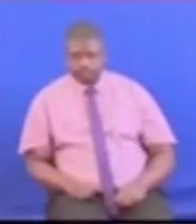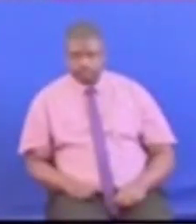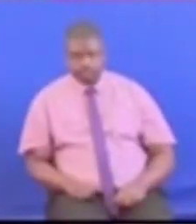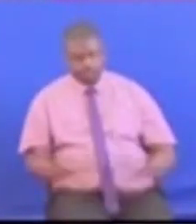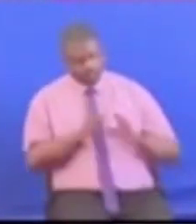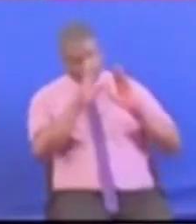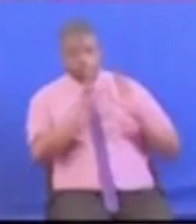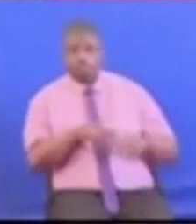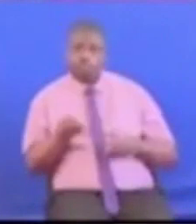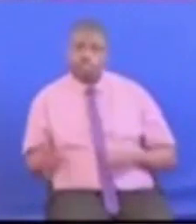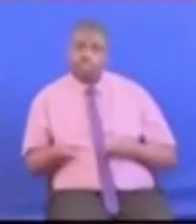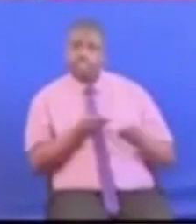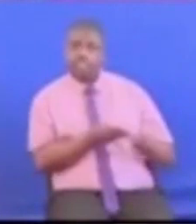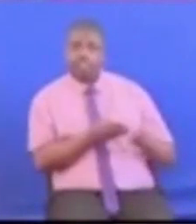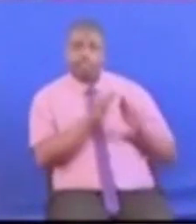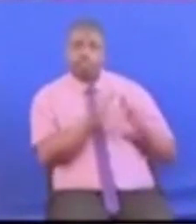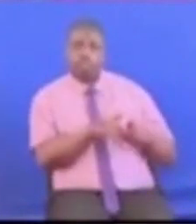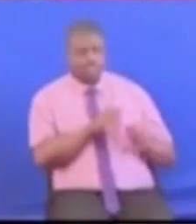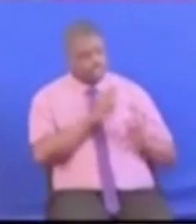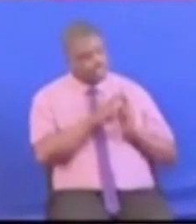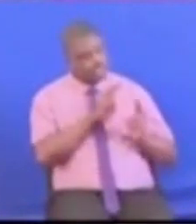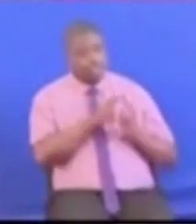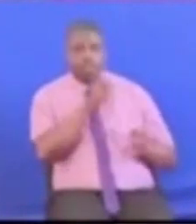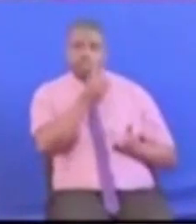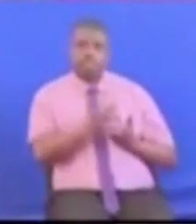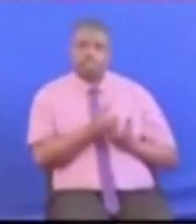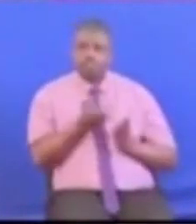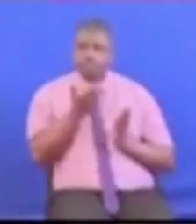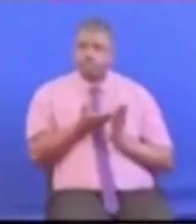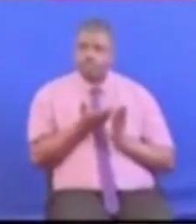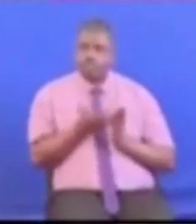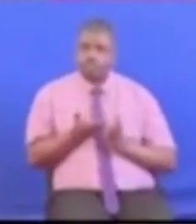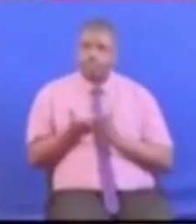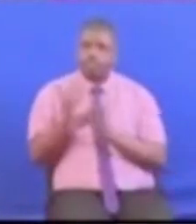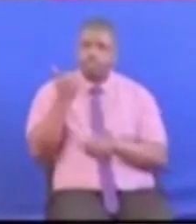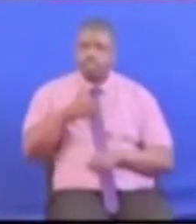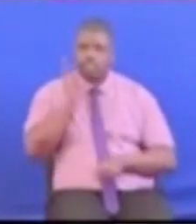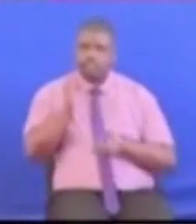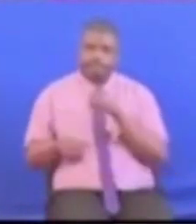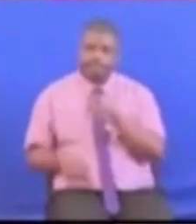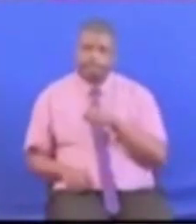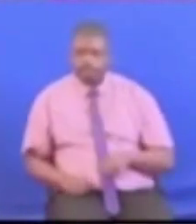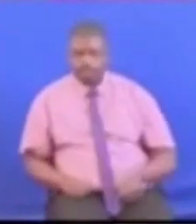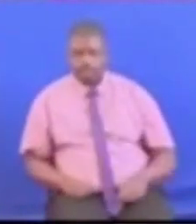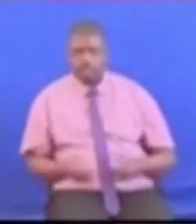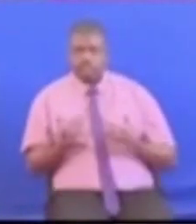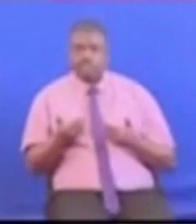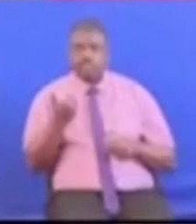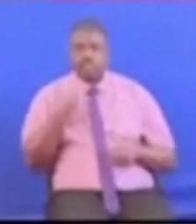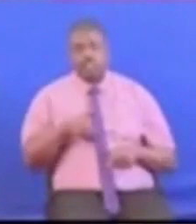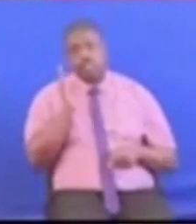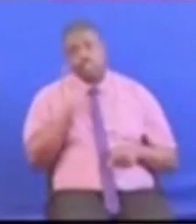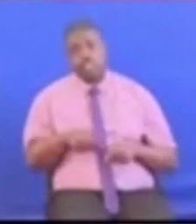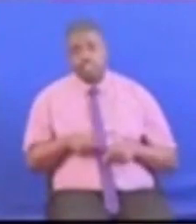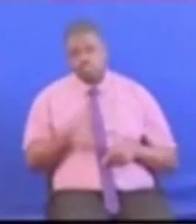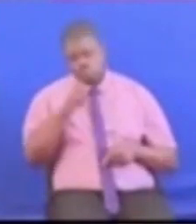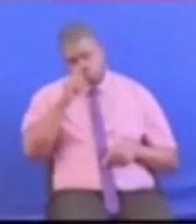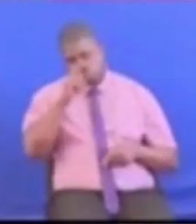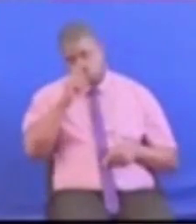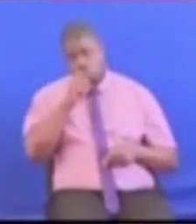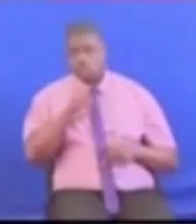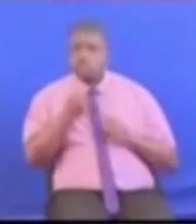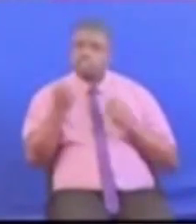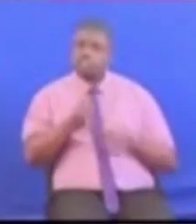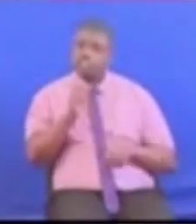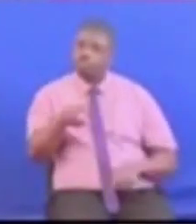Ripoti ikija bungeni ijadiliwe na maazimio au mapendekezo yawasilishwe serikalini. Sasa serikali kwenda kujichunguza kuna